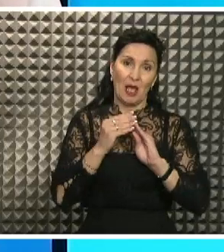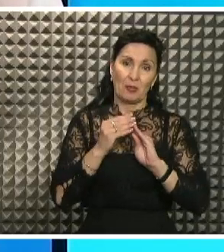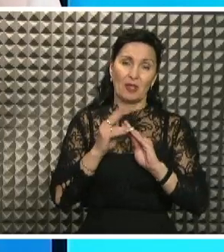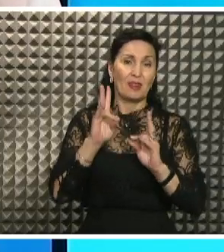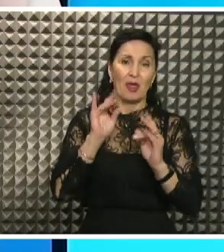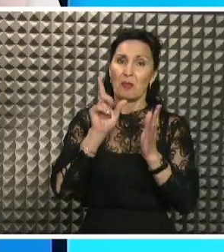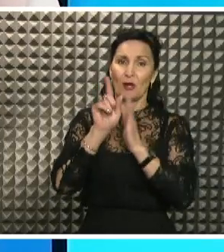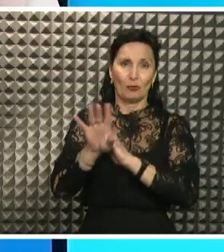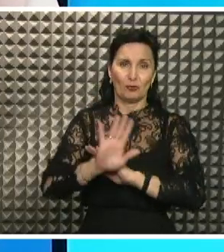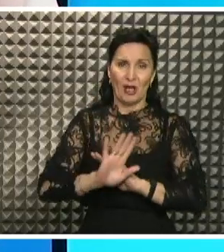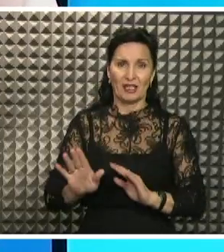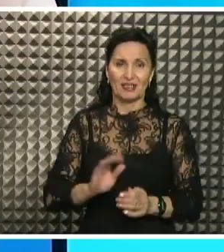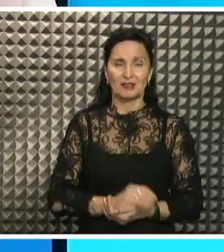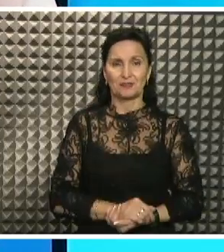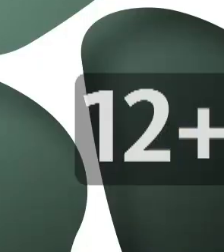переключайтесь.